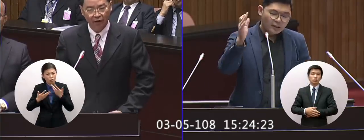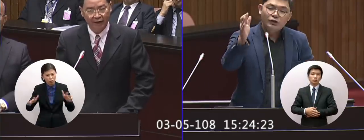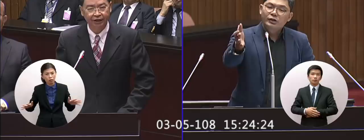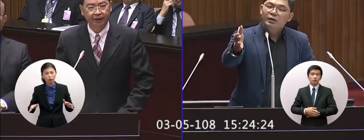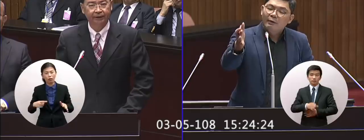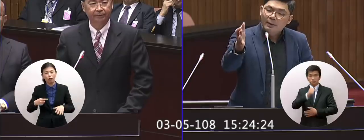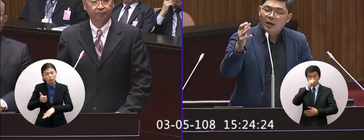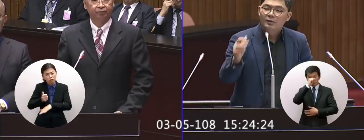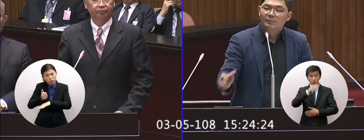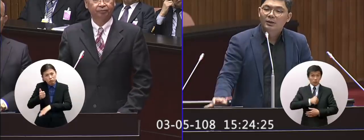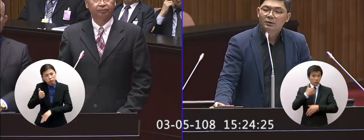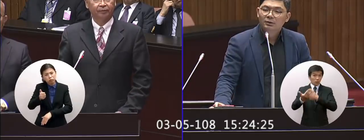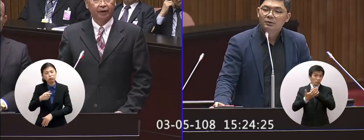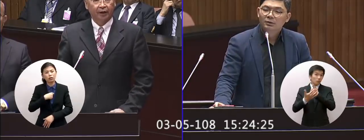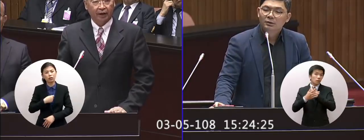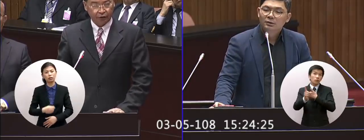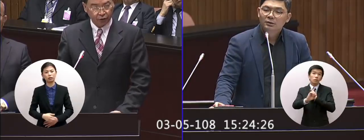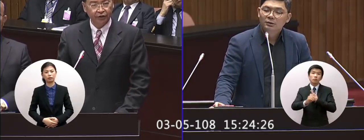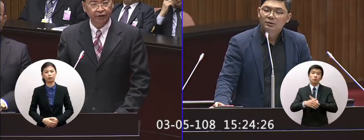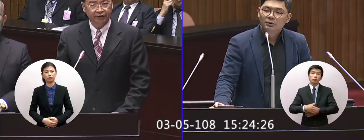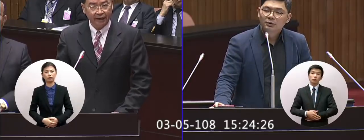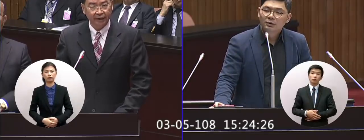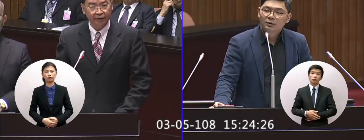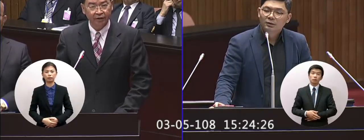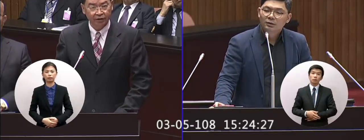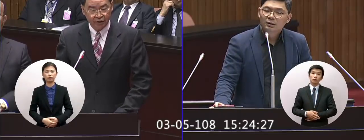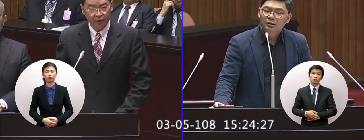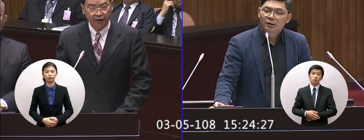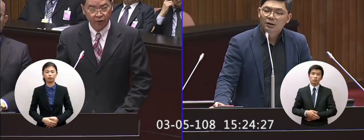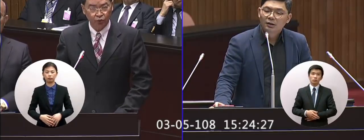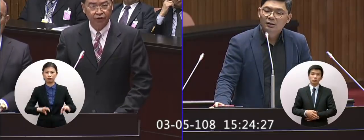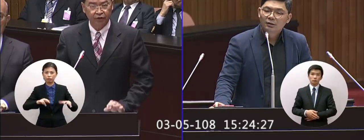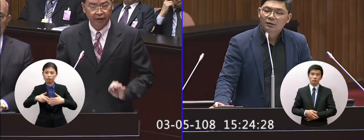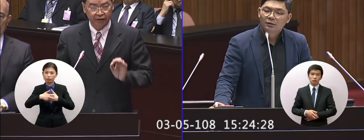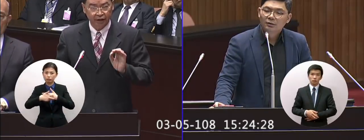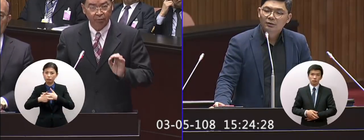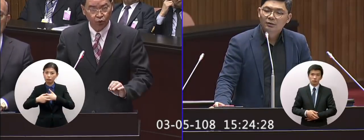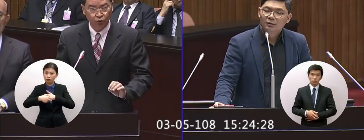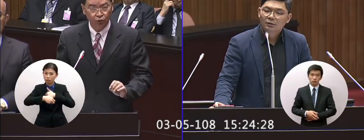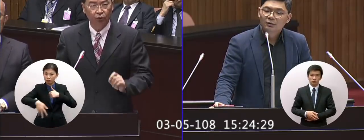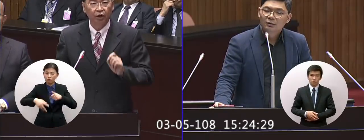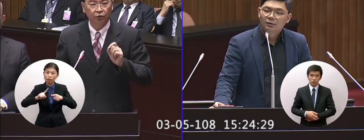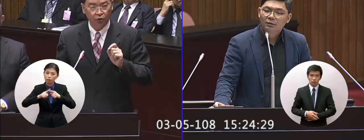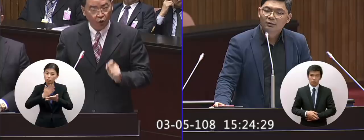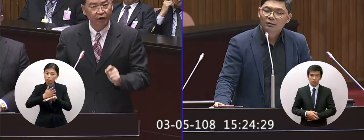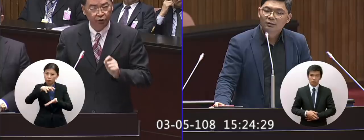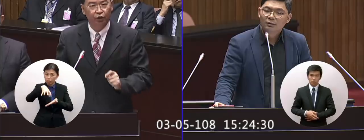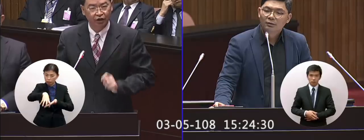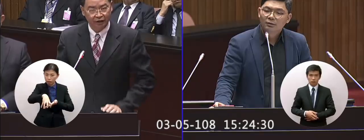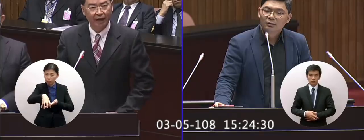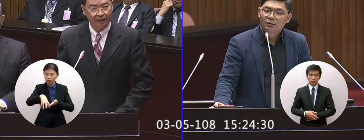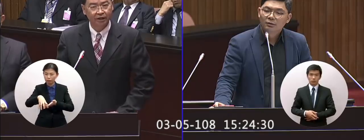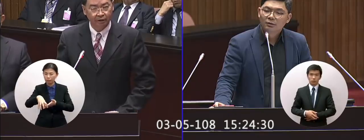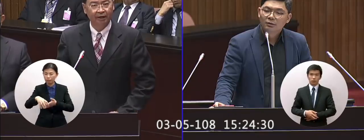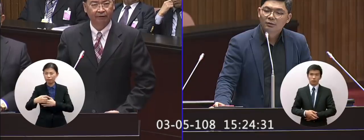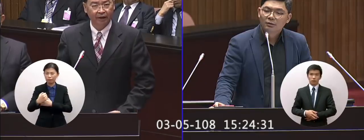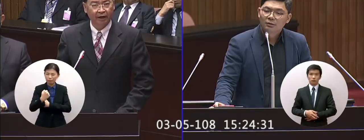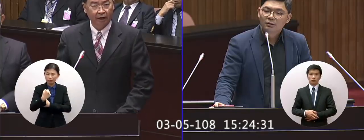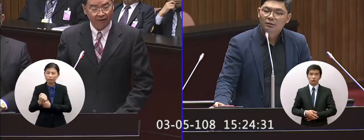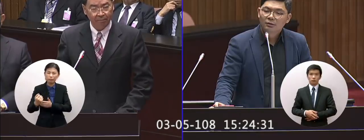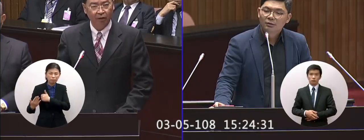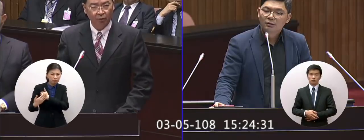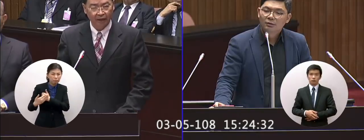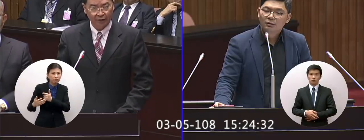话，我们还是要 感谢。那实质的方面帮了什么？ 就是在跟世界卫生组织的这个秘书处去用力去进洽。那日